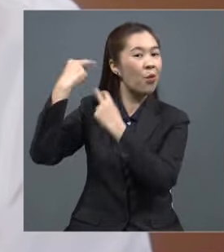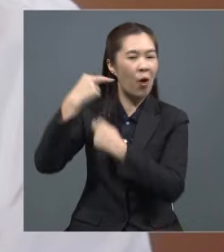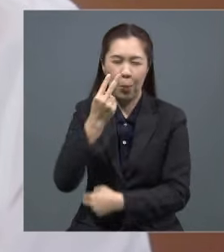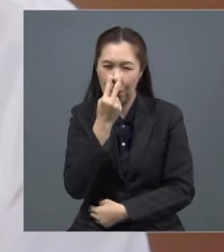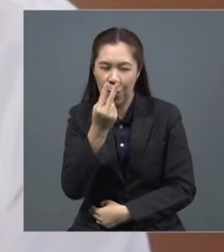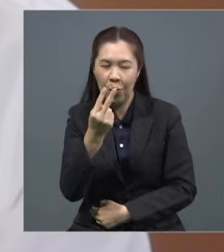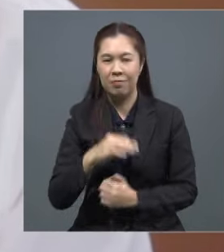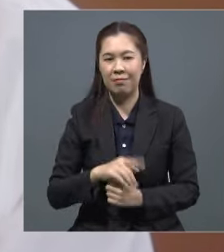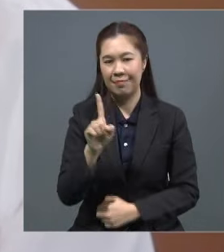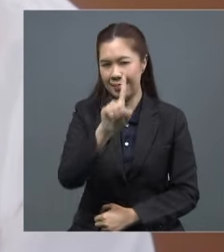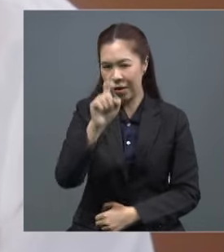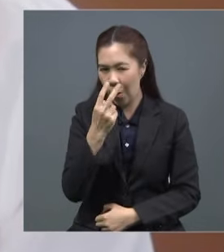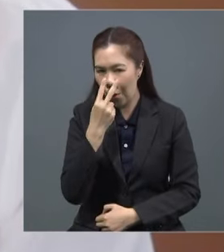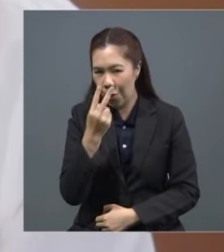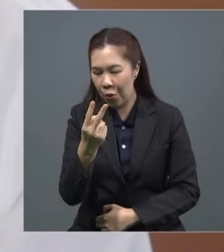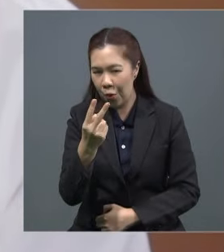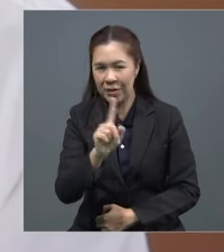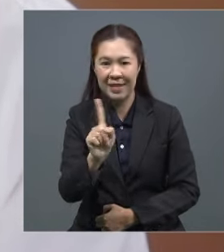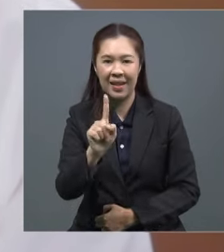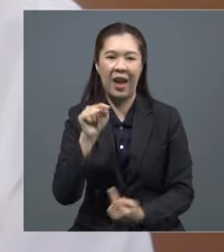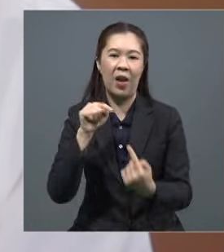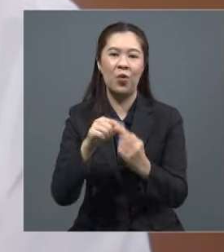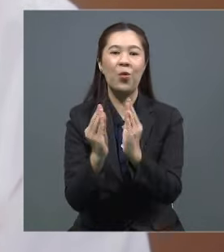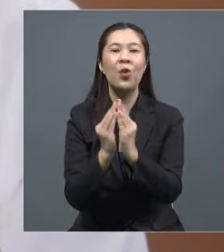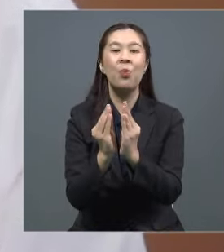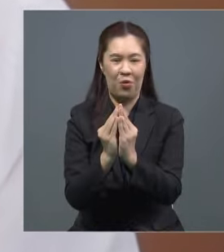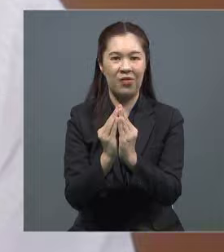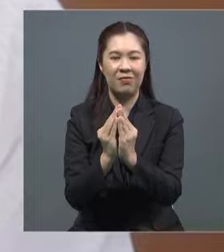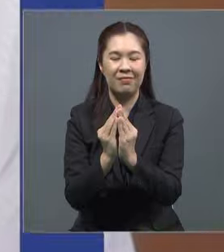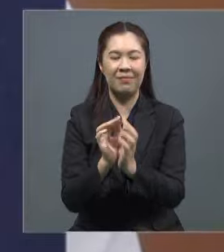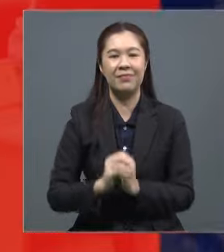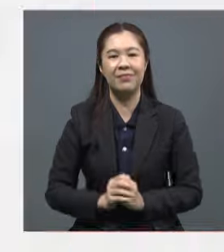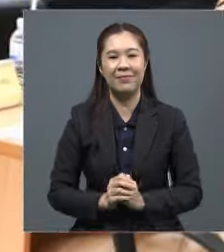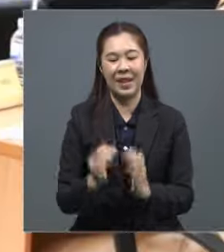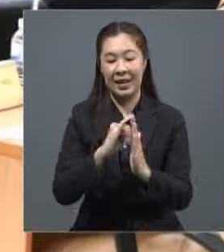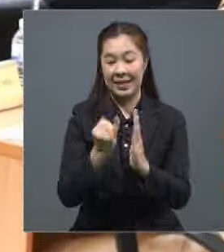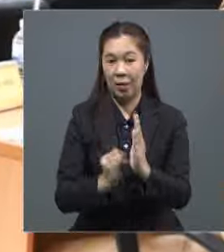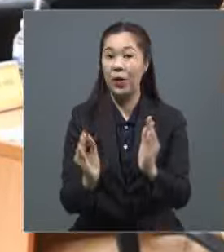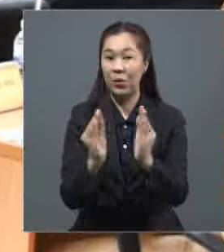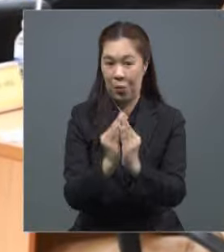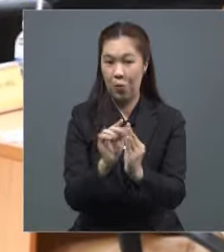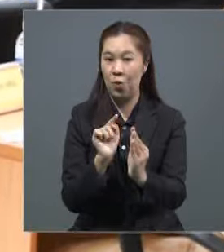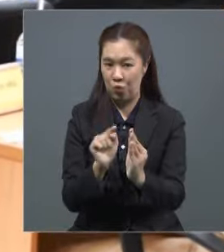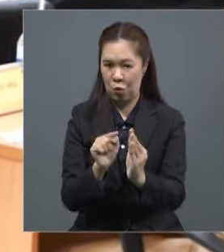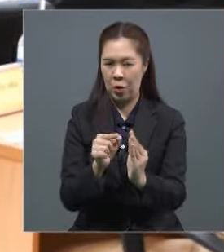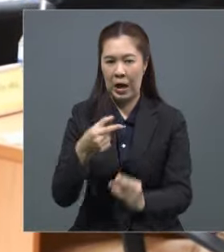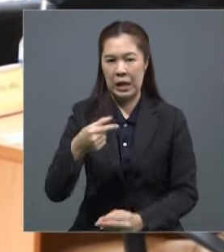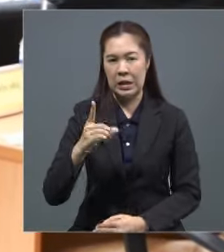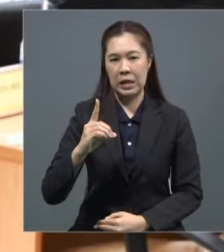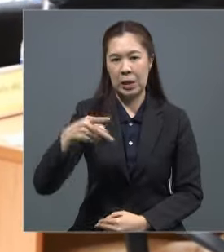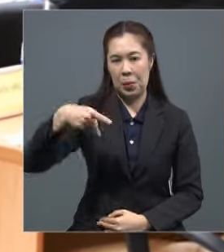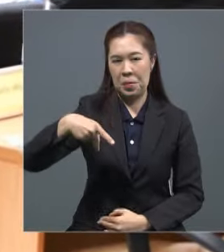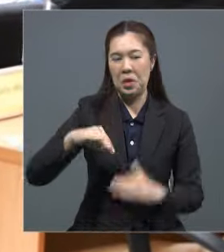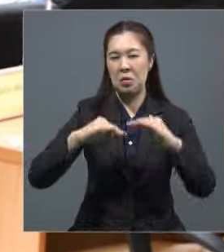สังเกตหรือเปล่าว่าการลงครมนัดแรกก็ไปลงที่หนองบนลำพูซึ่งจังหวัดหนองบลำพูถือว่าเป็นจังหวัดที่มี GDPต่ำที่สุดเป็น